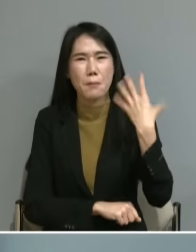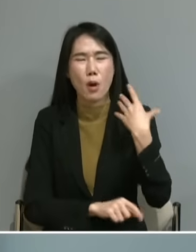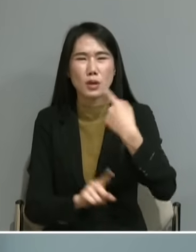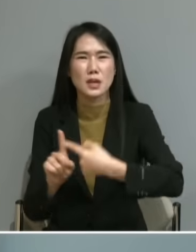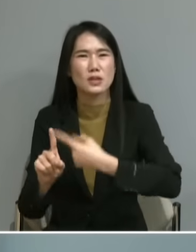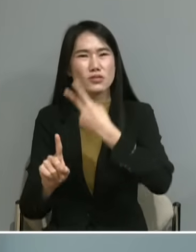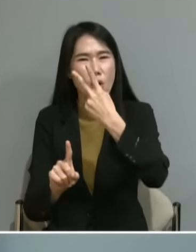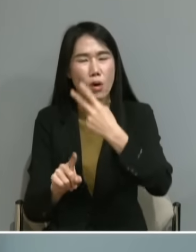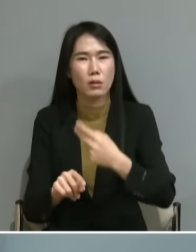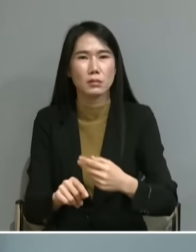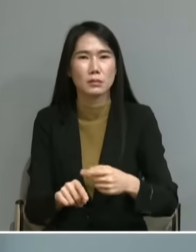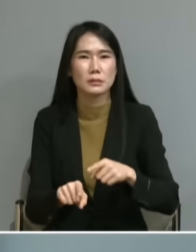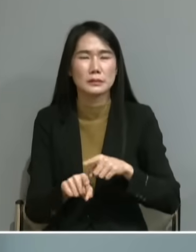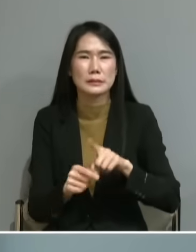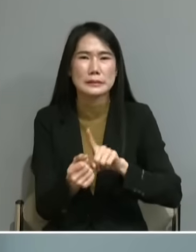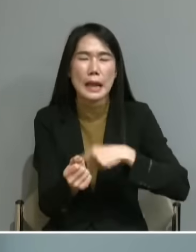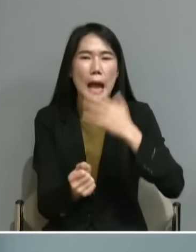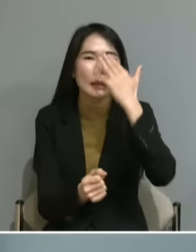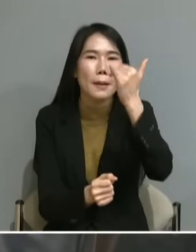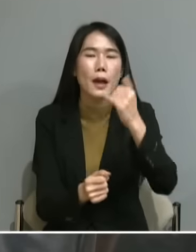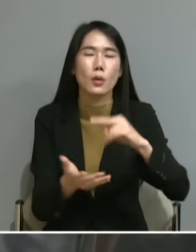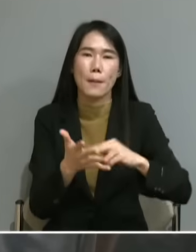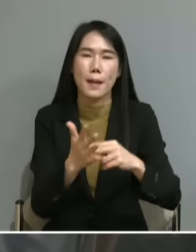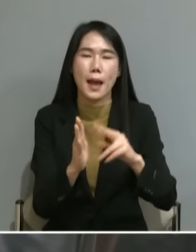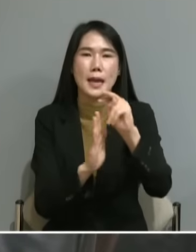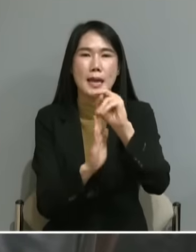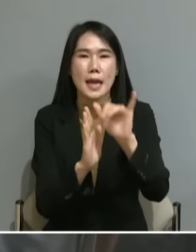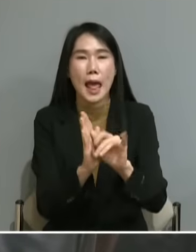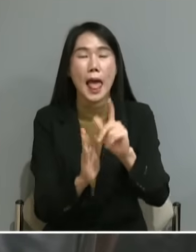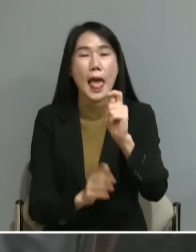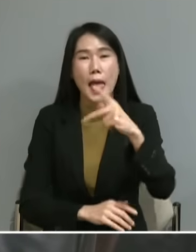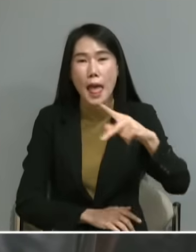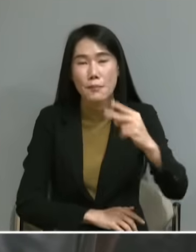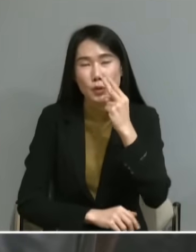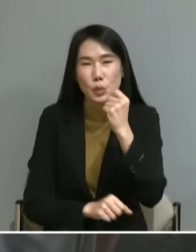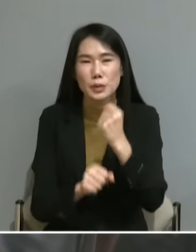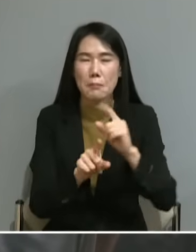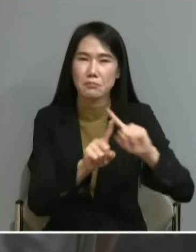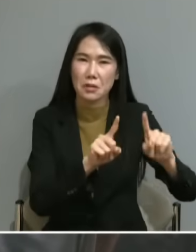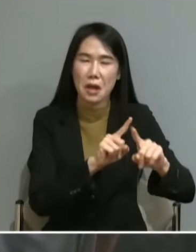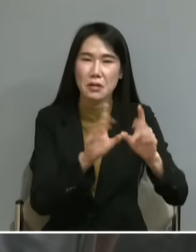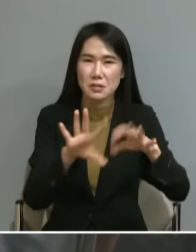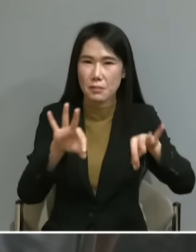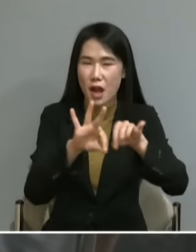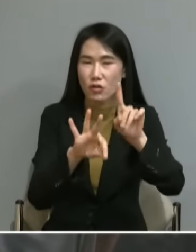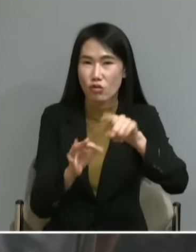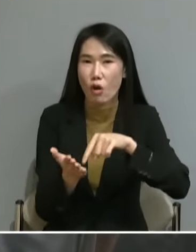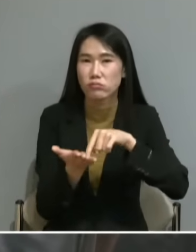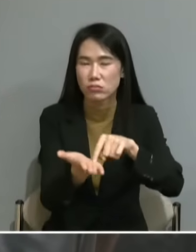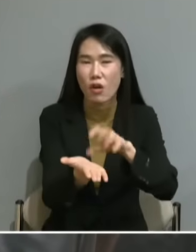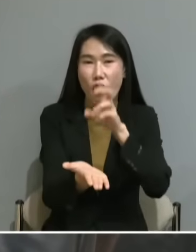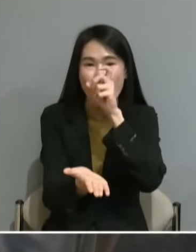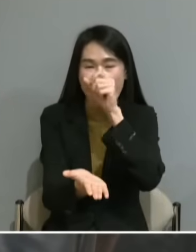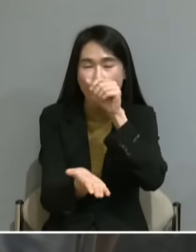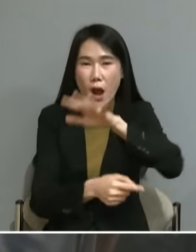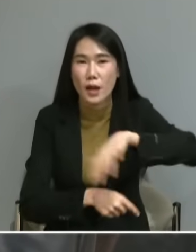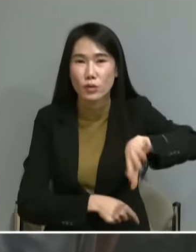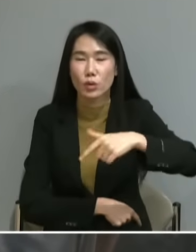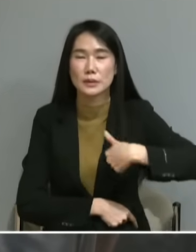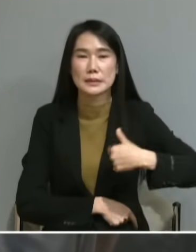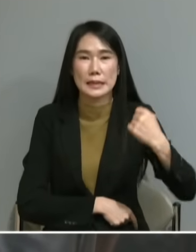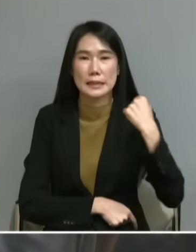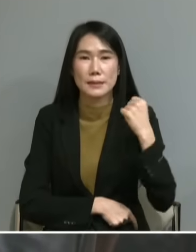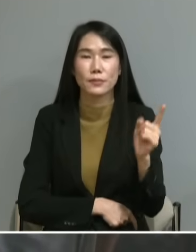าพันธ์สาเหตุก็เพราะว่ากลไกในการทำแอปพลิเคชันลักษณะนี้สิ่งสำคัญที่สุดคือการทดสอบเพื่อให้มั่นใจได้ว่าตั